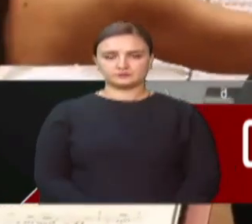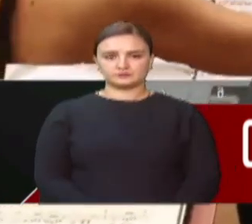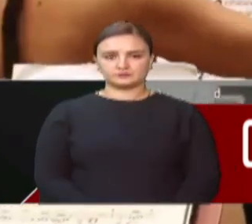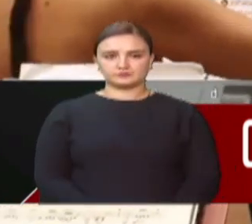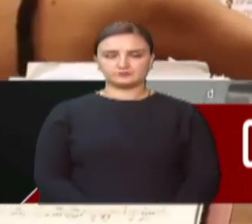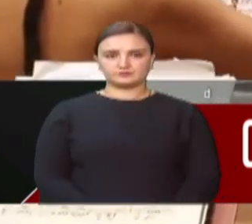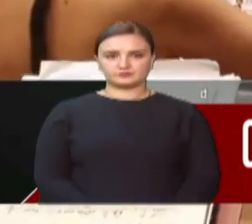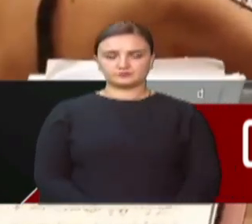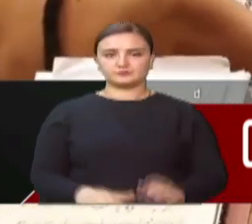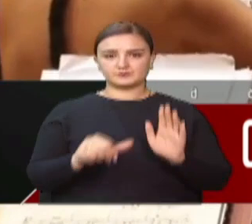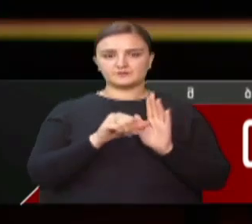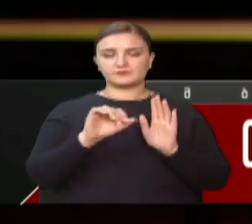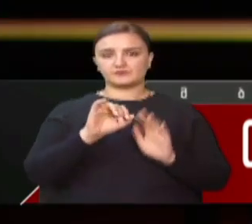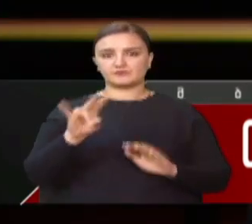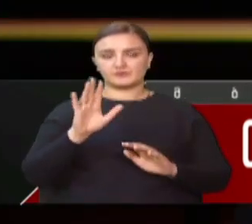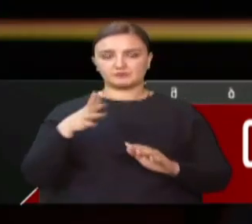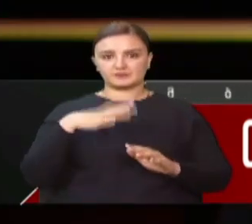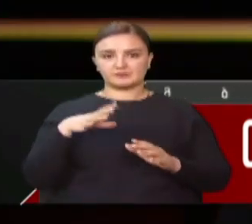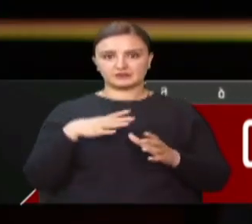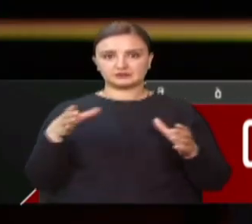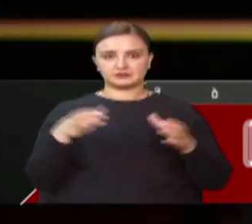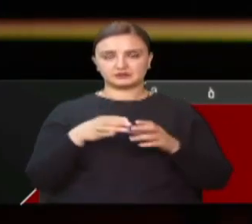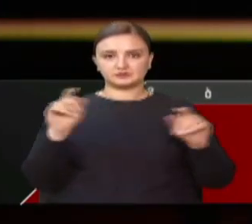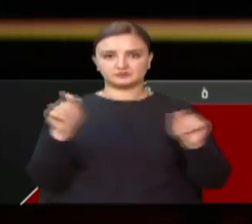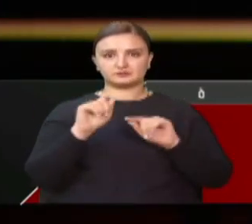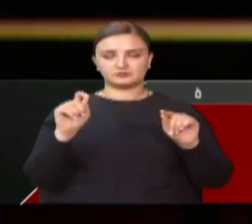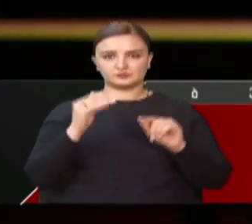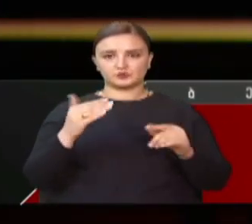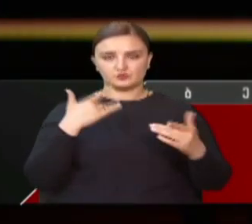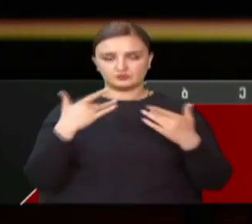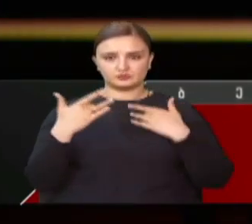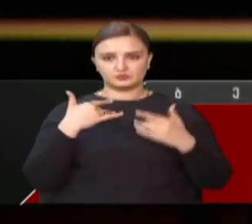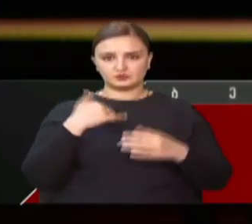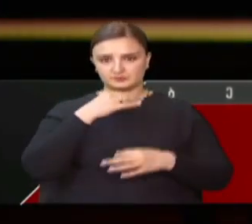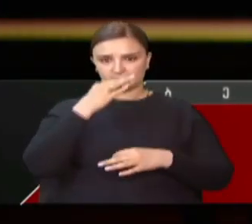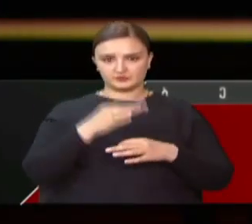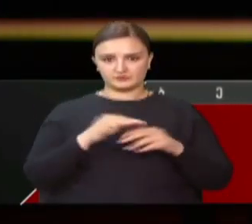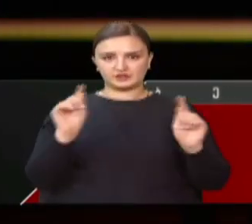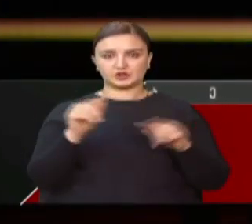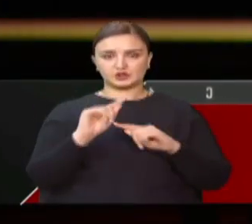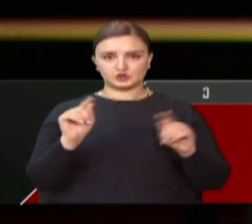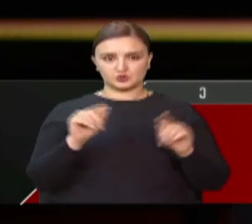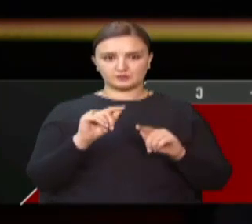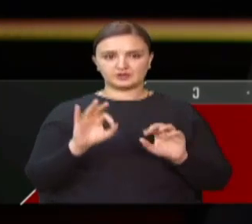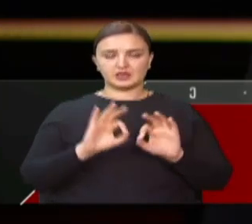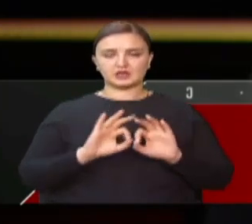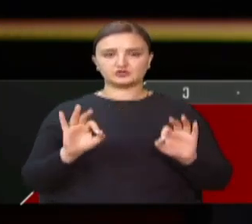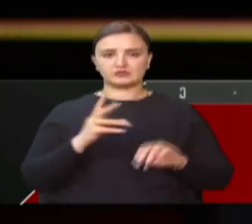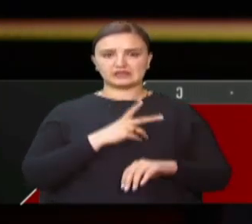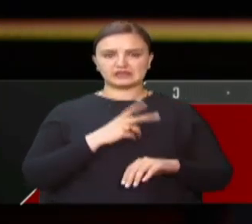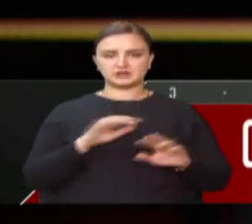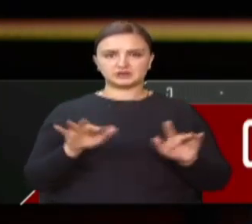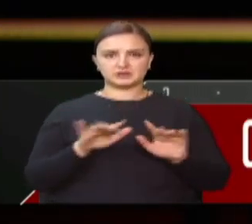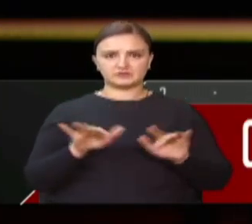6 ივნისს იქნება თბილისის სიმფონიური ორკესტრის კონცერტი ჩემი დირიჟორობით. არაჩვეულებრივი ინგლისელი